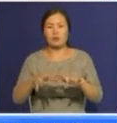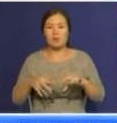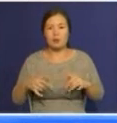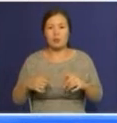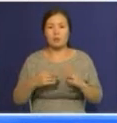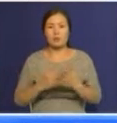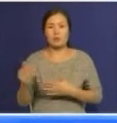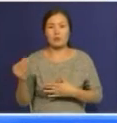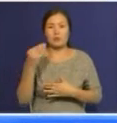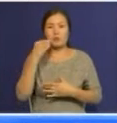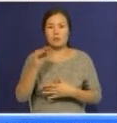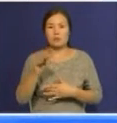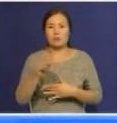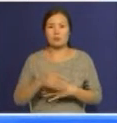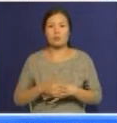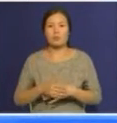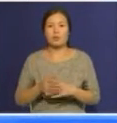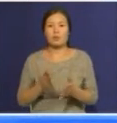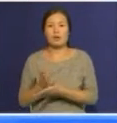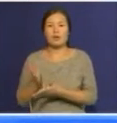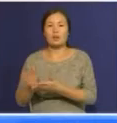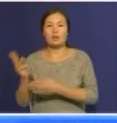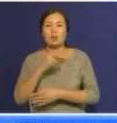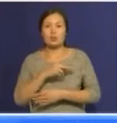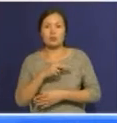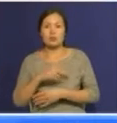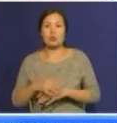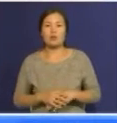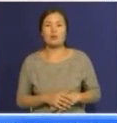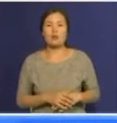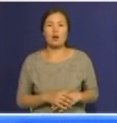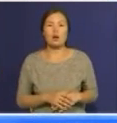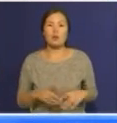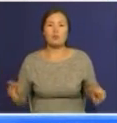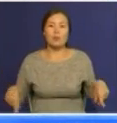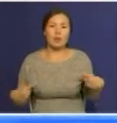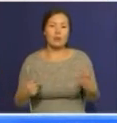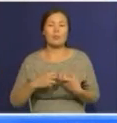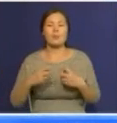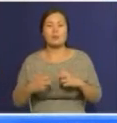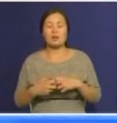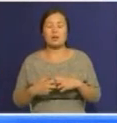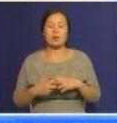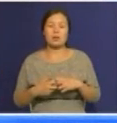цифрлық, озық бағыттардағы жұмыстарды жандандыру мәселелерін